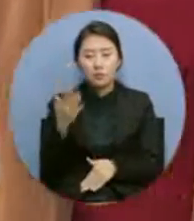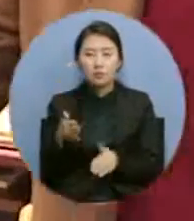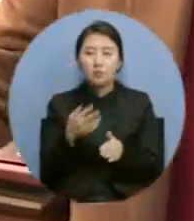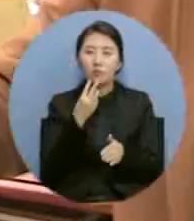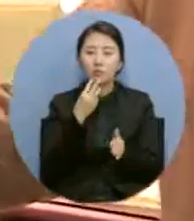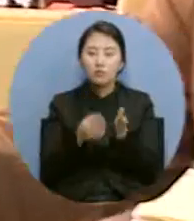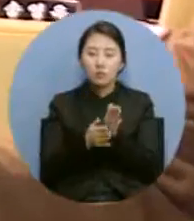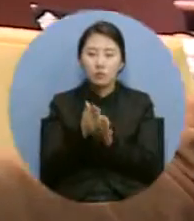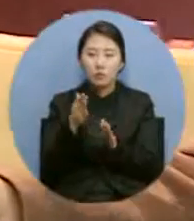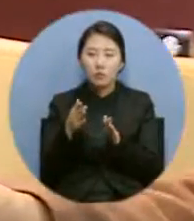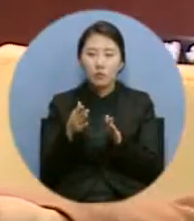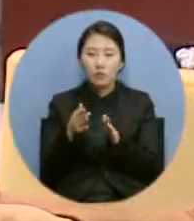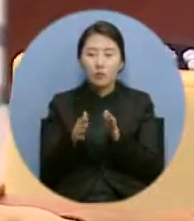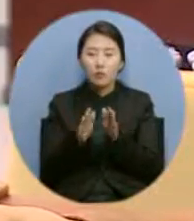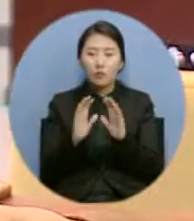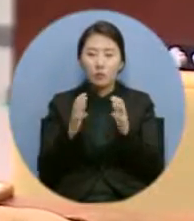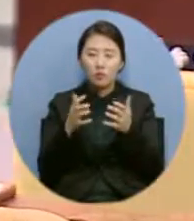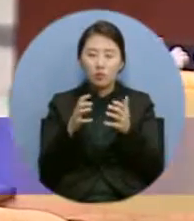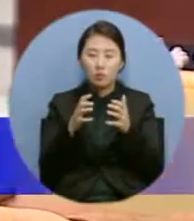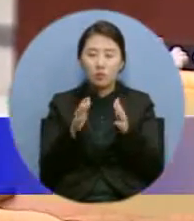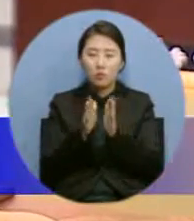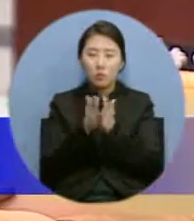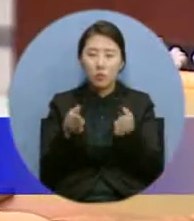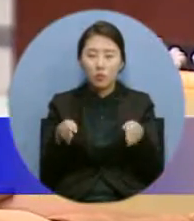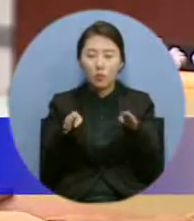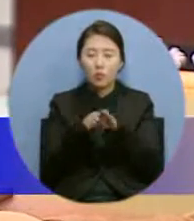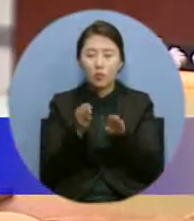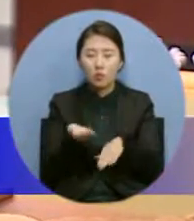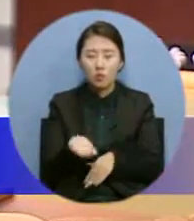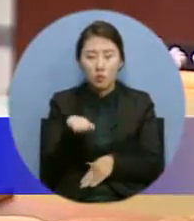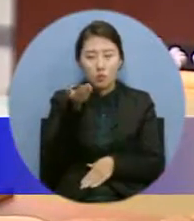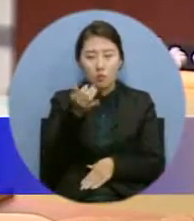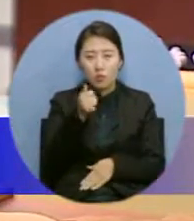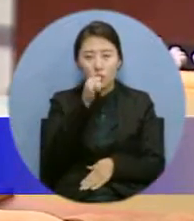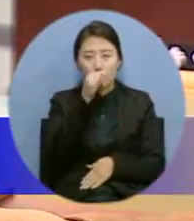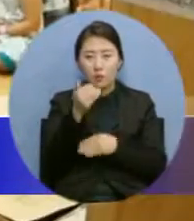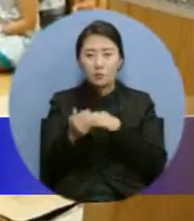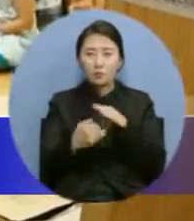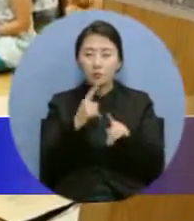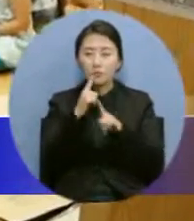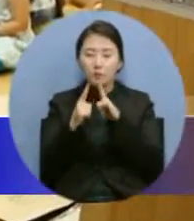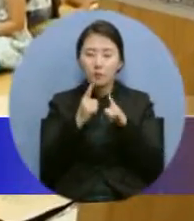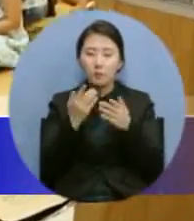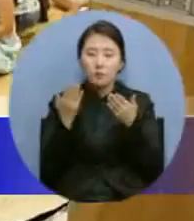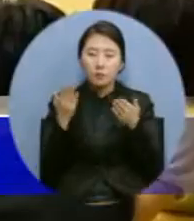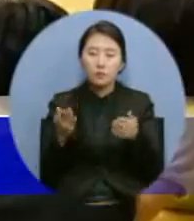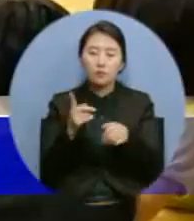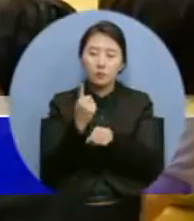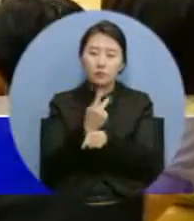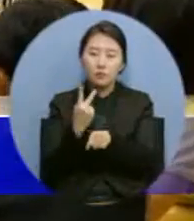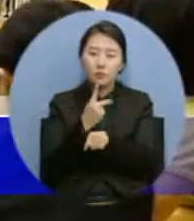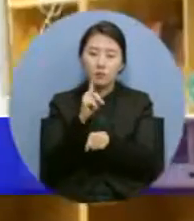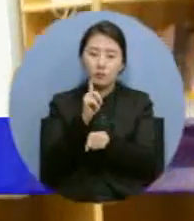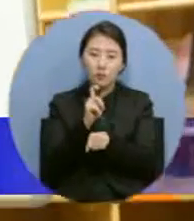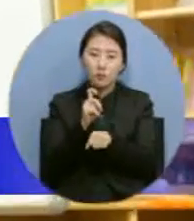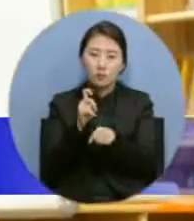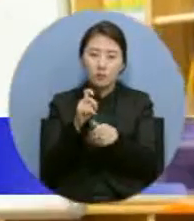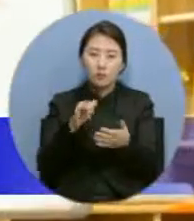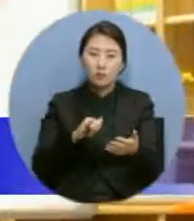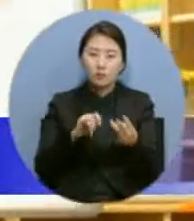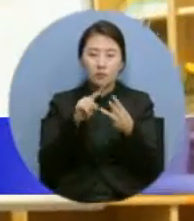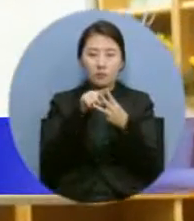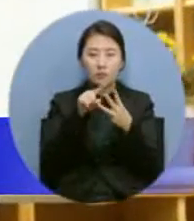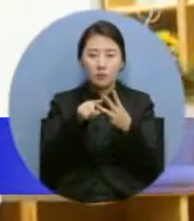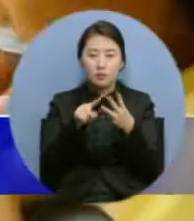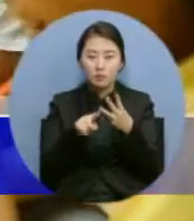서울시에서는 구립도서관으로 치면 굉장히 상위 랭킹을 하고 그렇네요. 있고요. 네. 아까 말씀드린 대로 2011년 이제 3개에